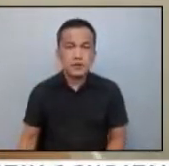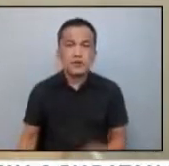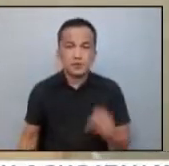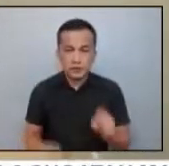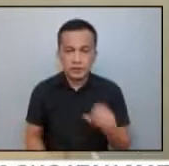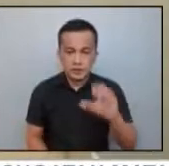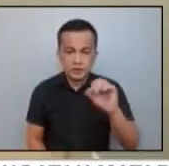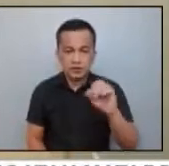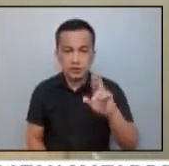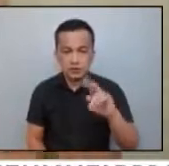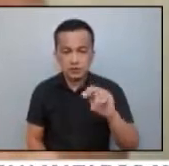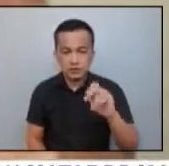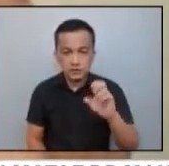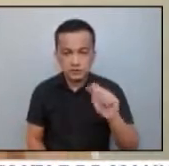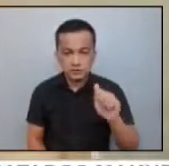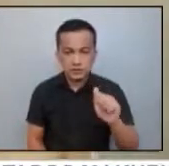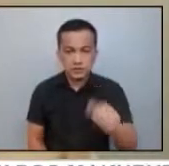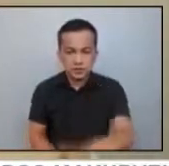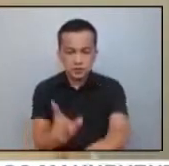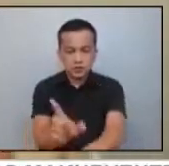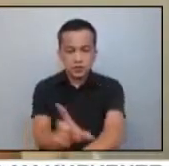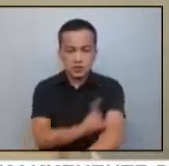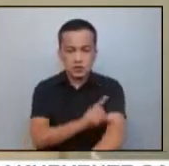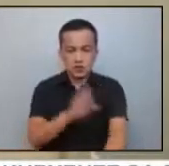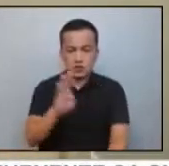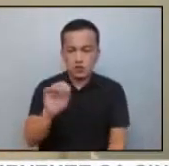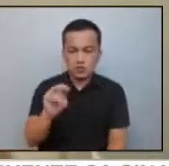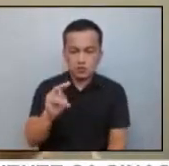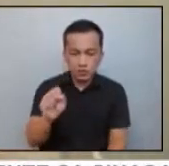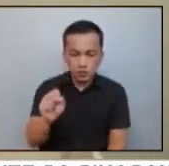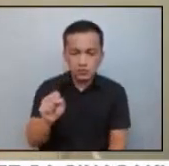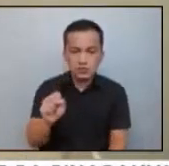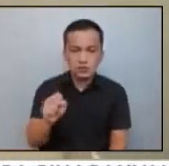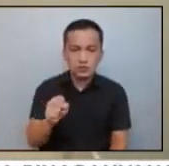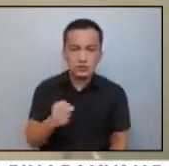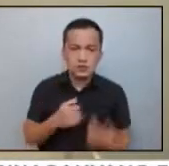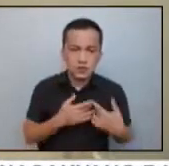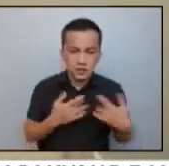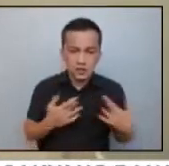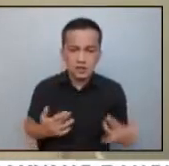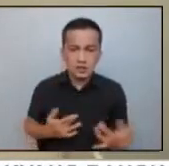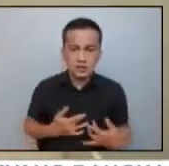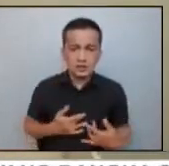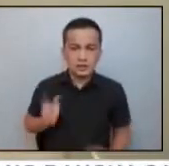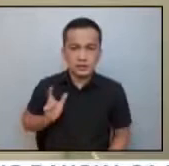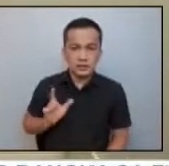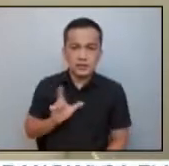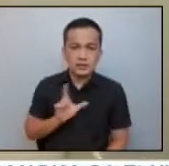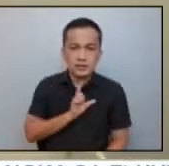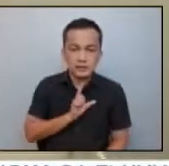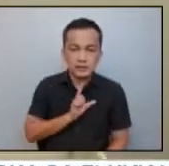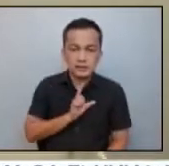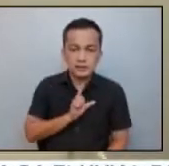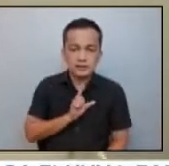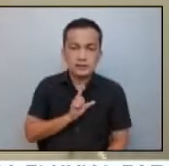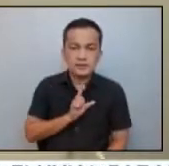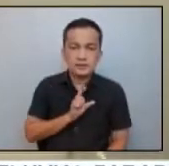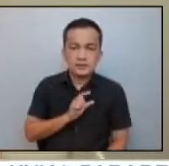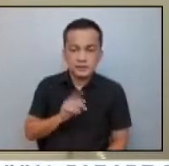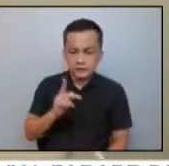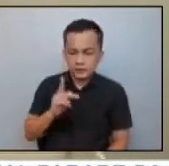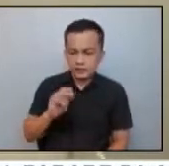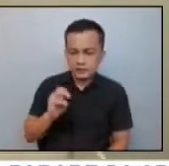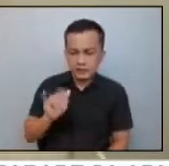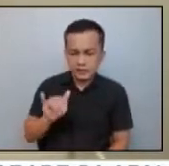po ang long bones, pwede po ang heart, lung, kidneys, liver,